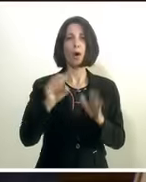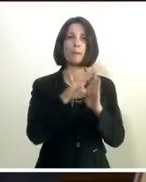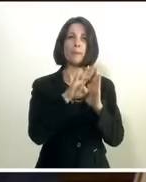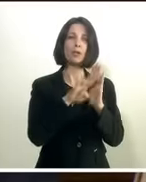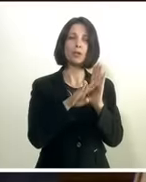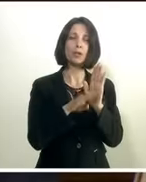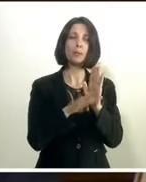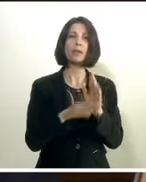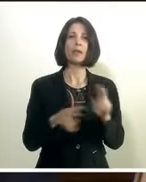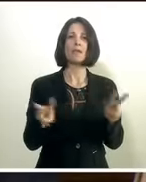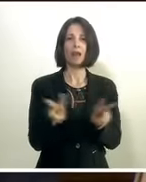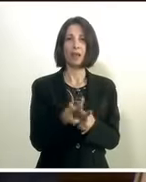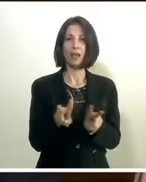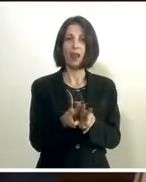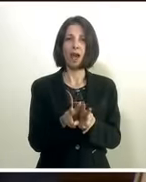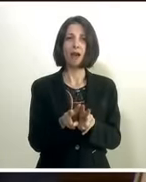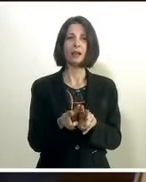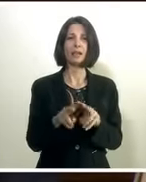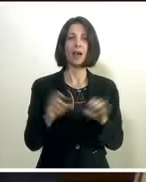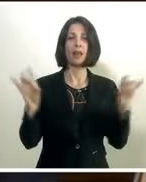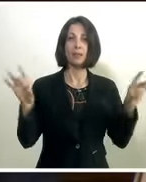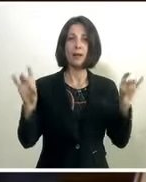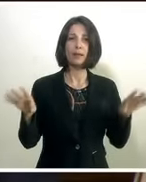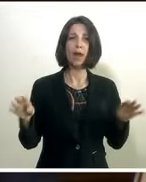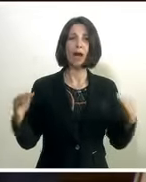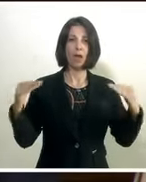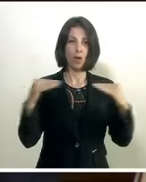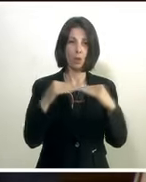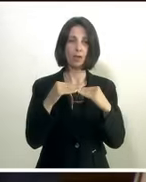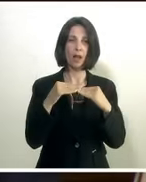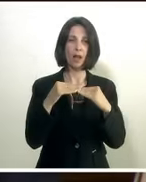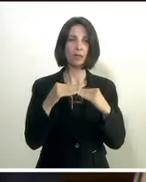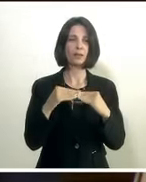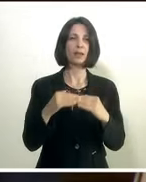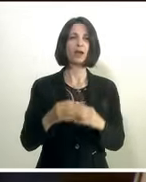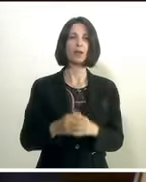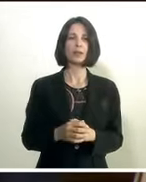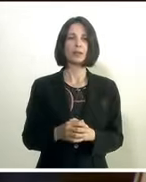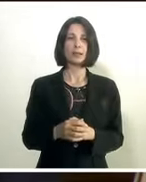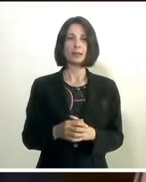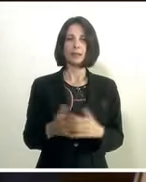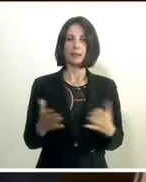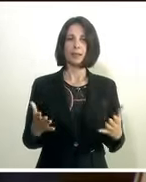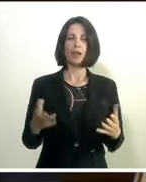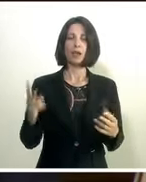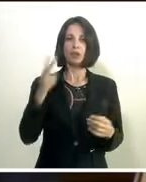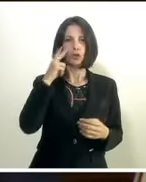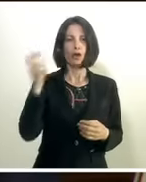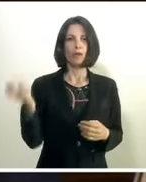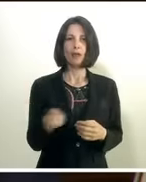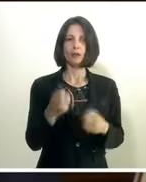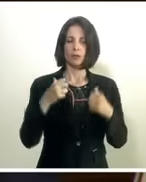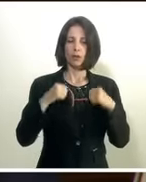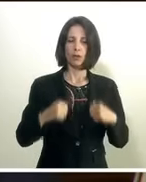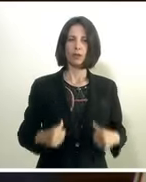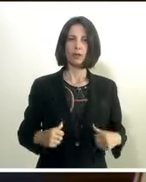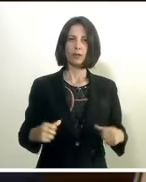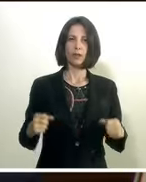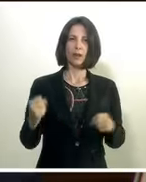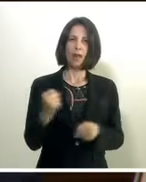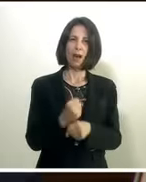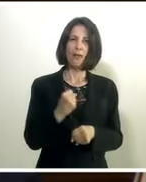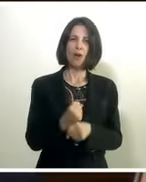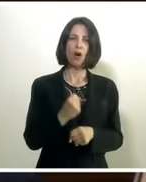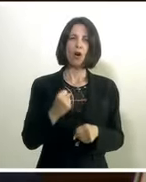e Fratellanza avevano trovato una saldatura virtuosa con di una borghesia cittadina operosa ed industriosa che